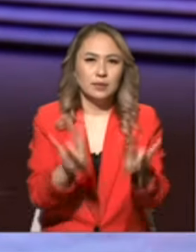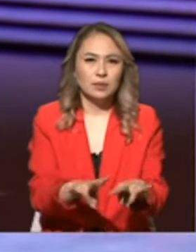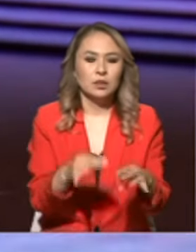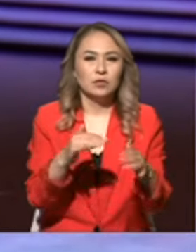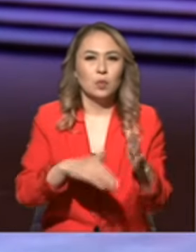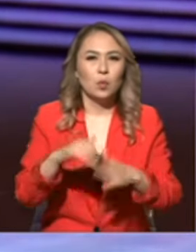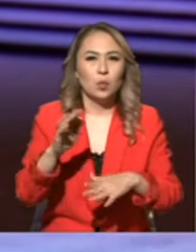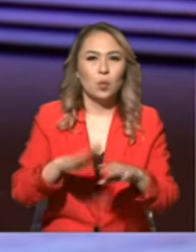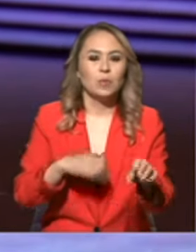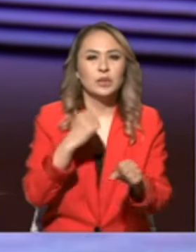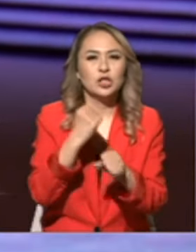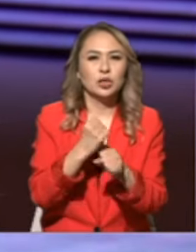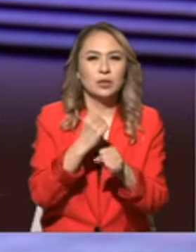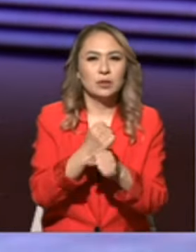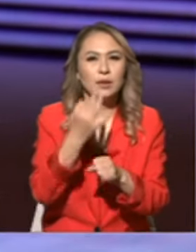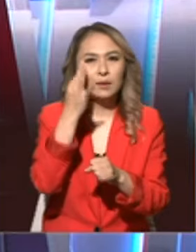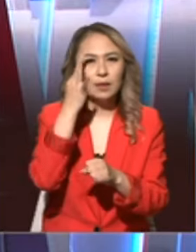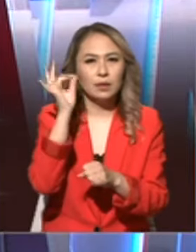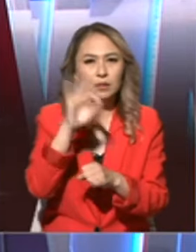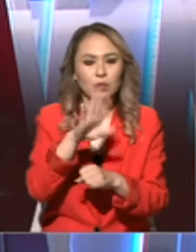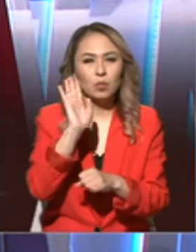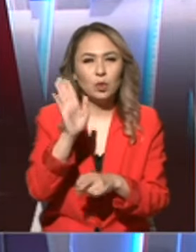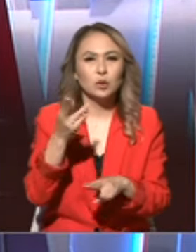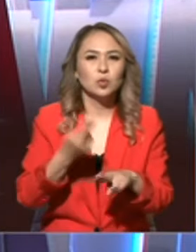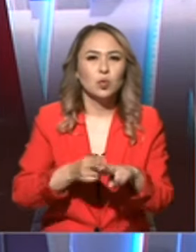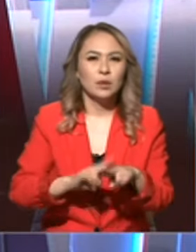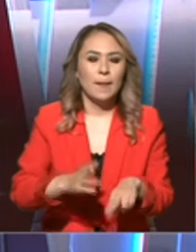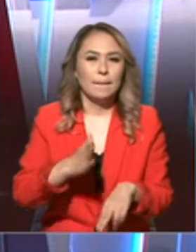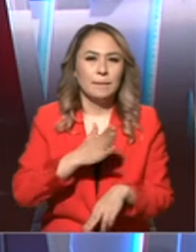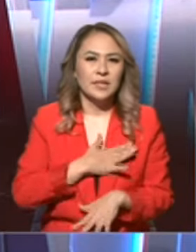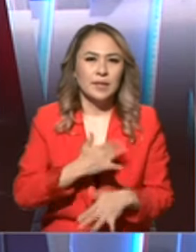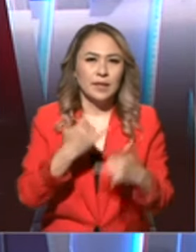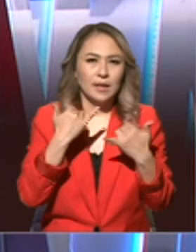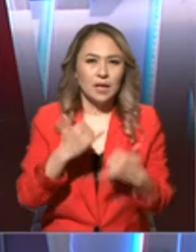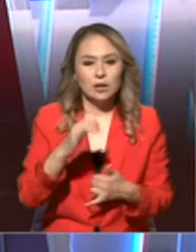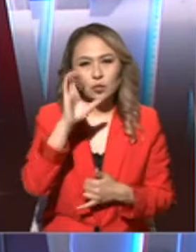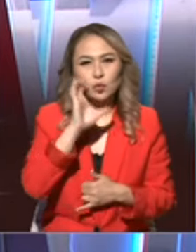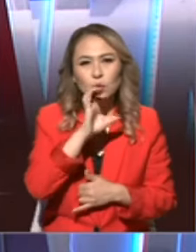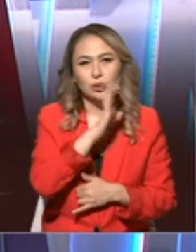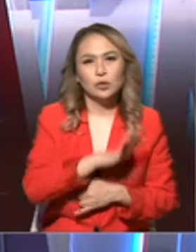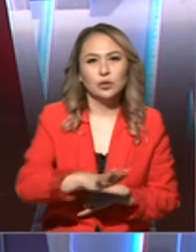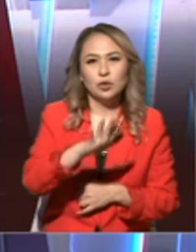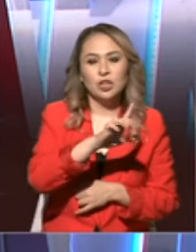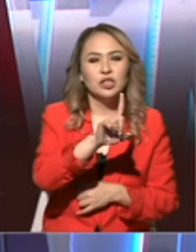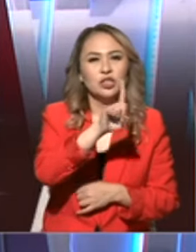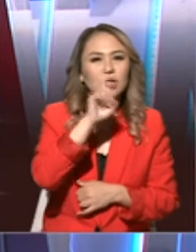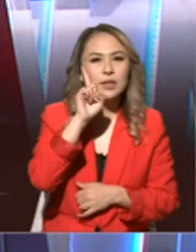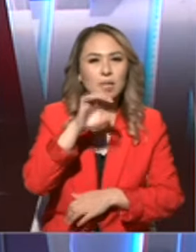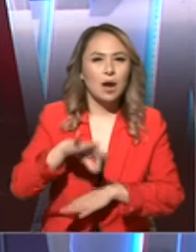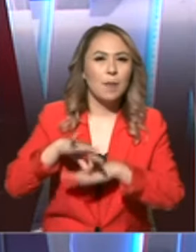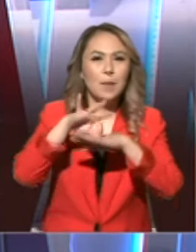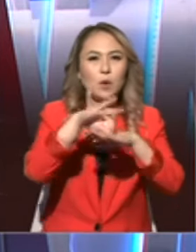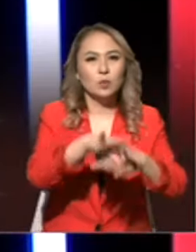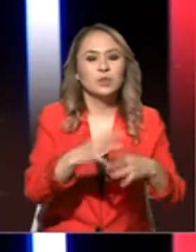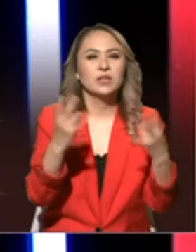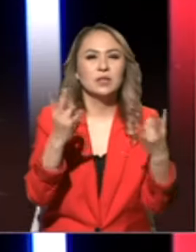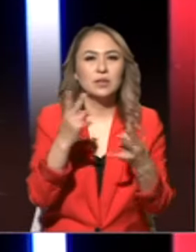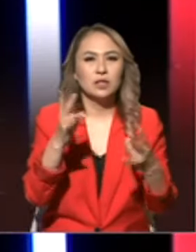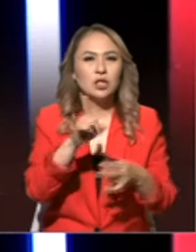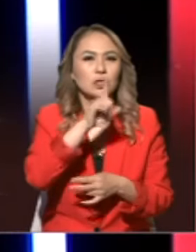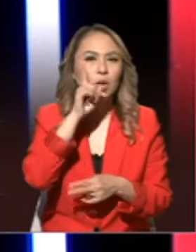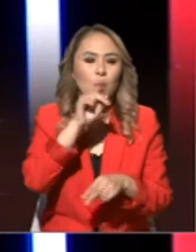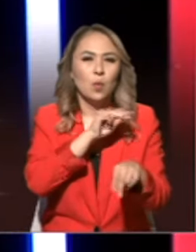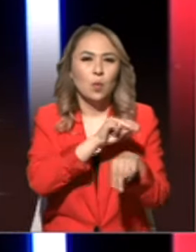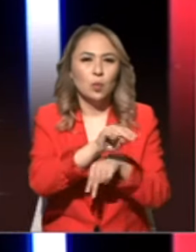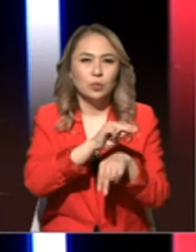Өз қолымен жасаған нәрсе тәтті болады. Сол себептен біз де қазір мына солтүстік жаққа жастарымызды апаруымыз керек. Жастарымызды сояққа